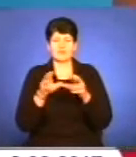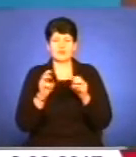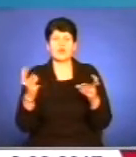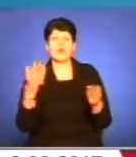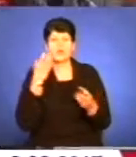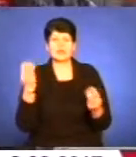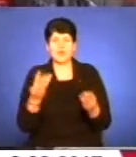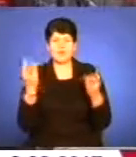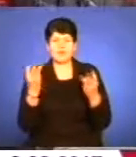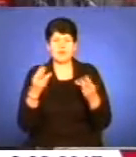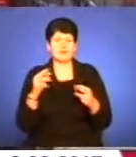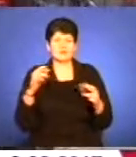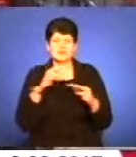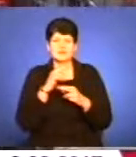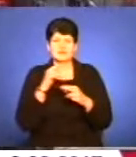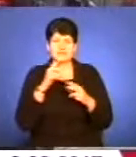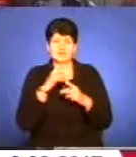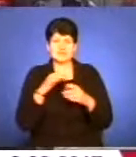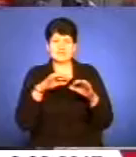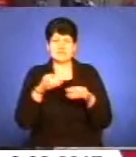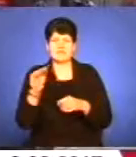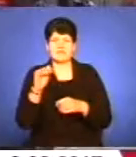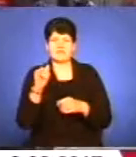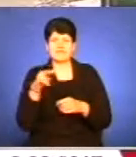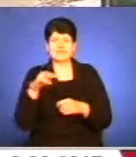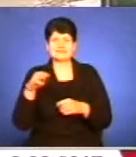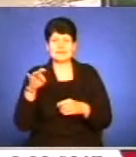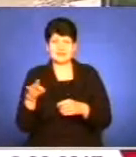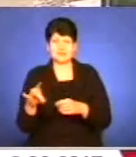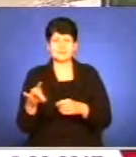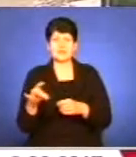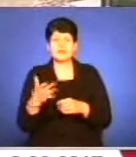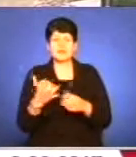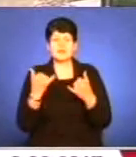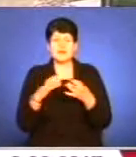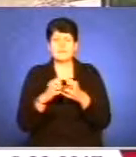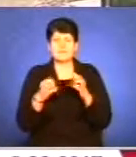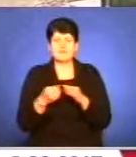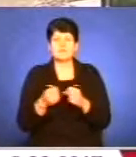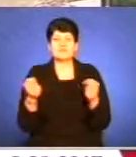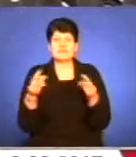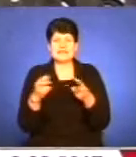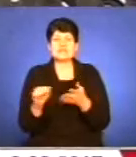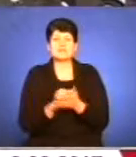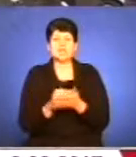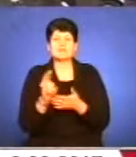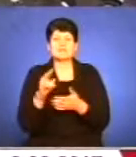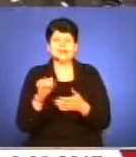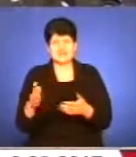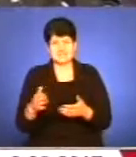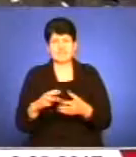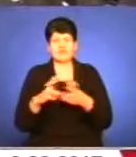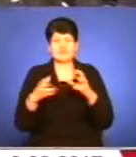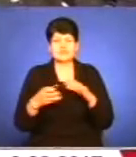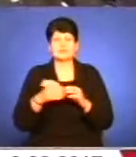згоранні, але шкоду усувають спеціальні фільтри на котлах. Наразі проблема у спеціальній документації і висновках